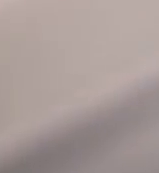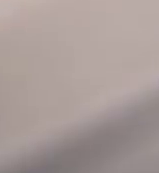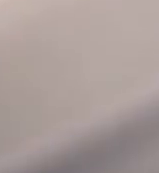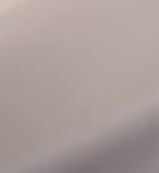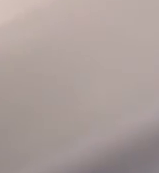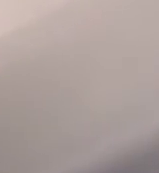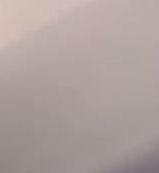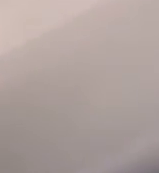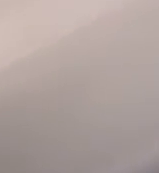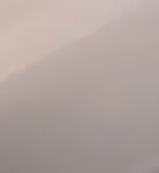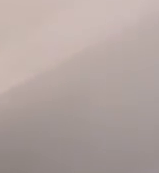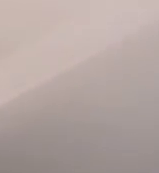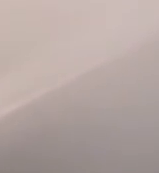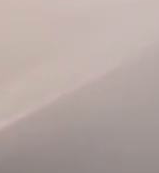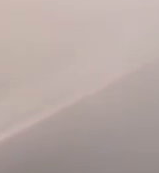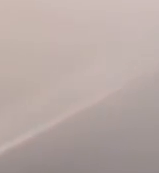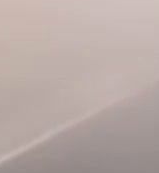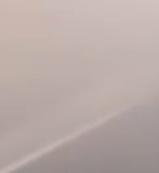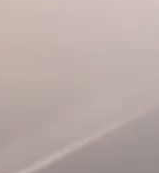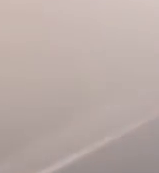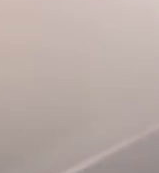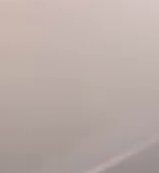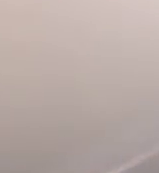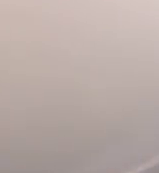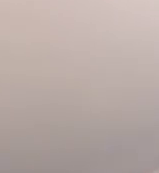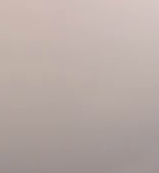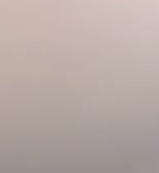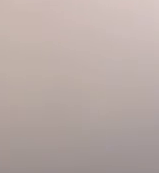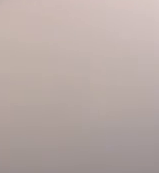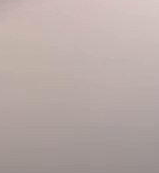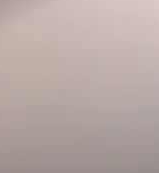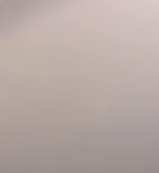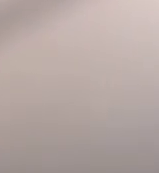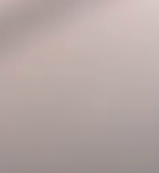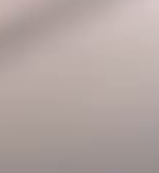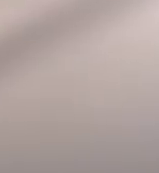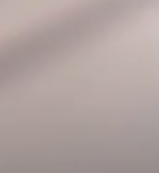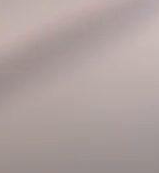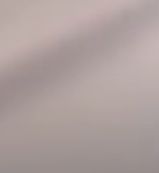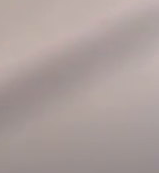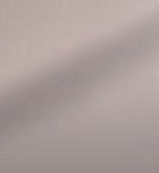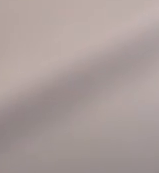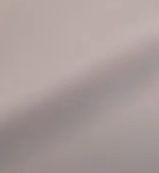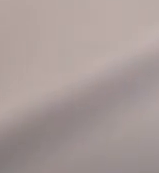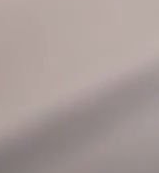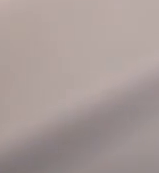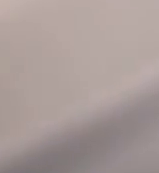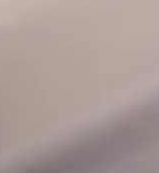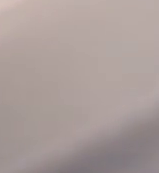YouTube channel. Para sa mga kapuso abroad, pwede nyo rin kaming makasama sa GMA Pinoy